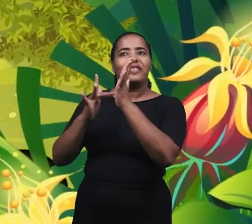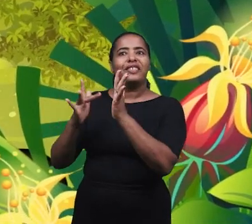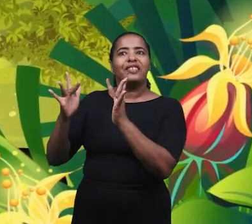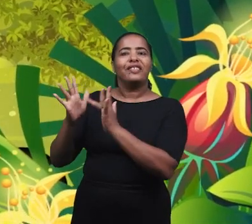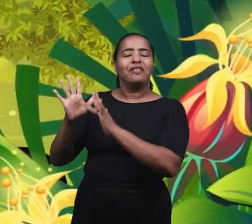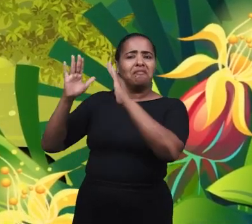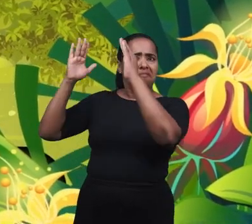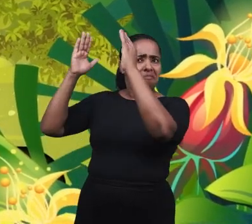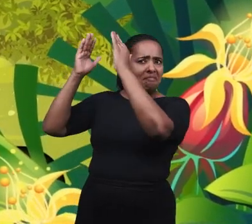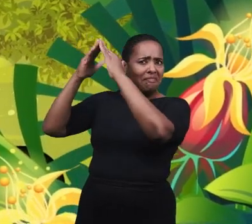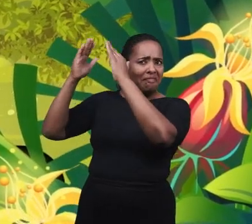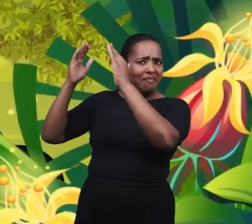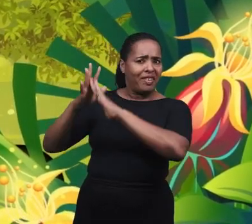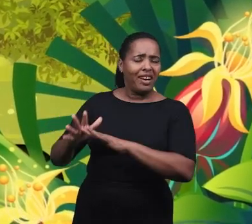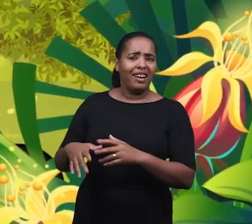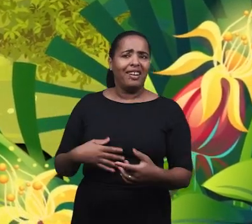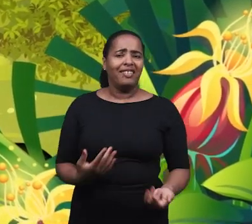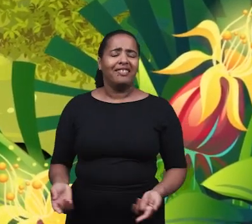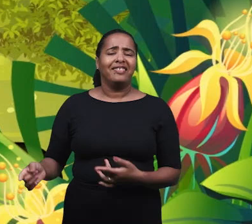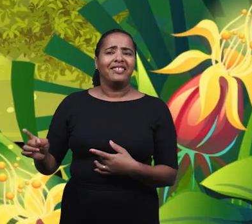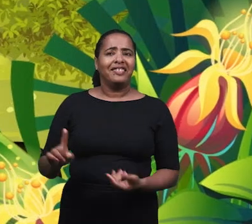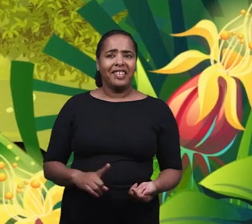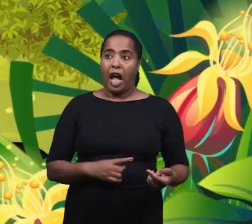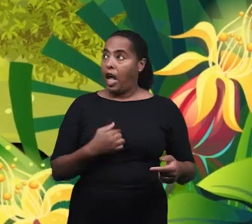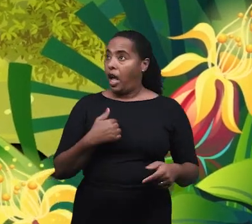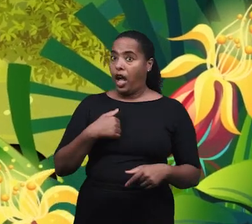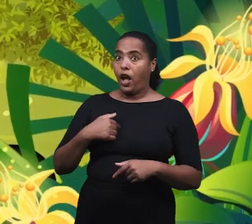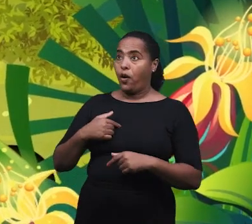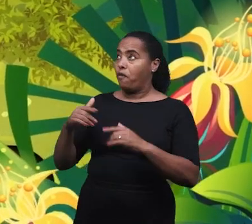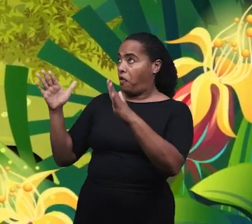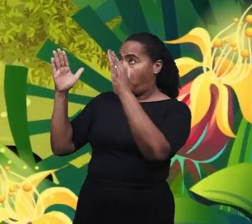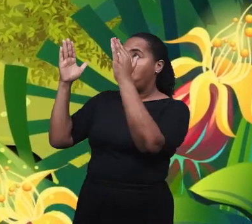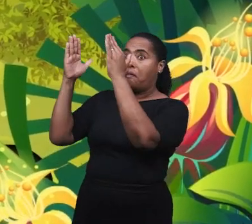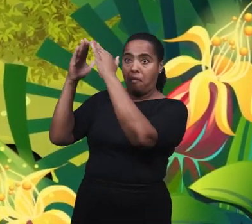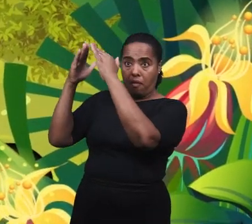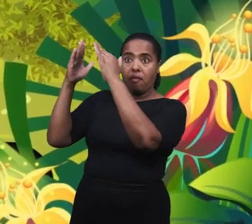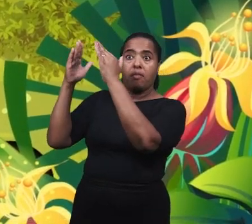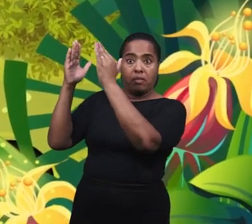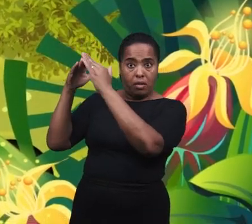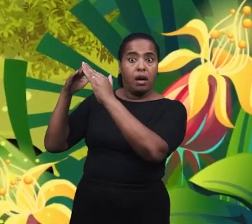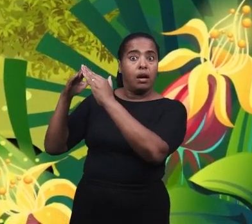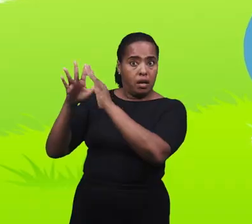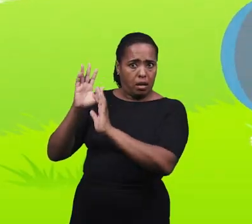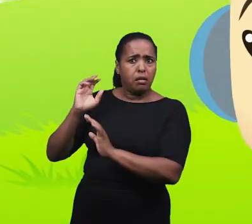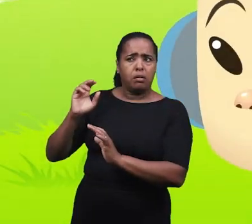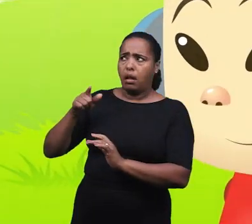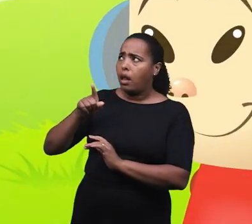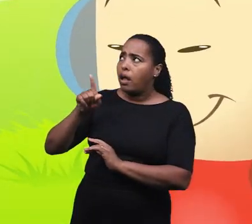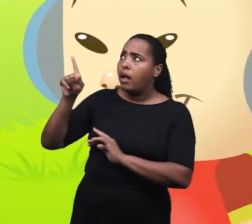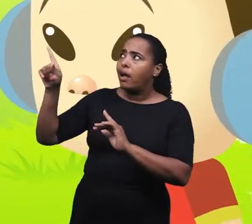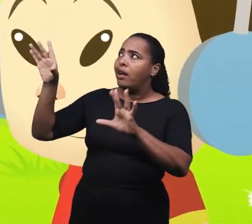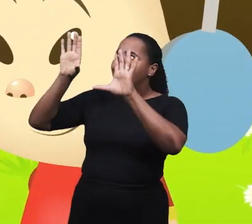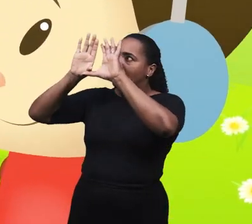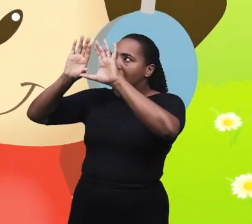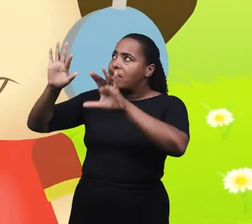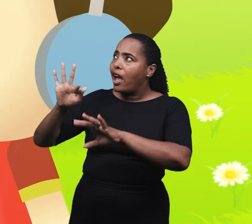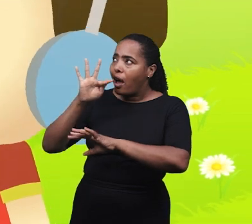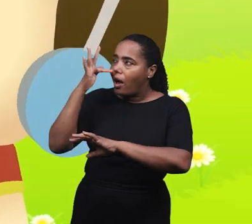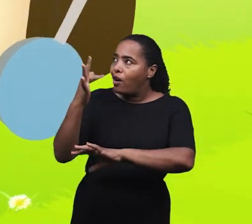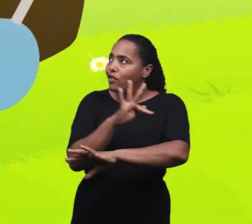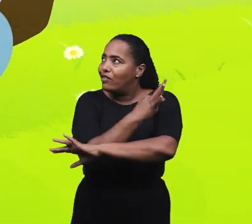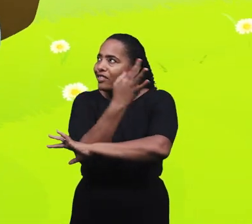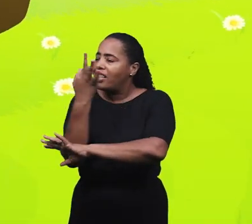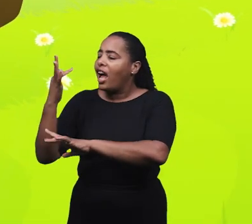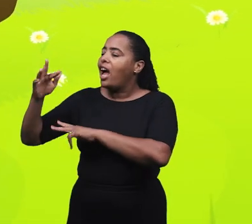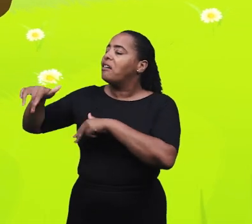vou viver. Vou viver, sim, vou viver. Passear